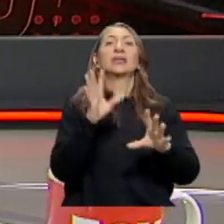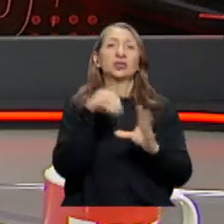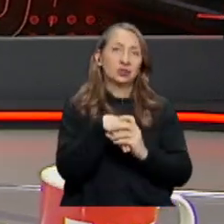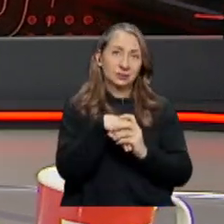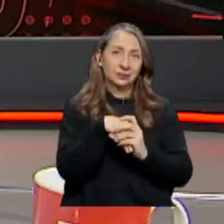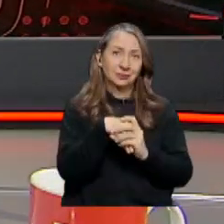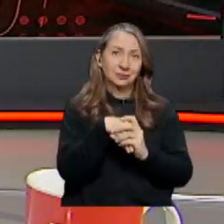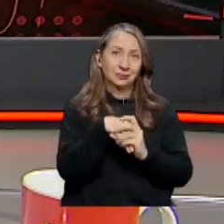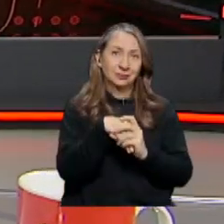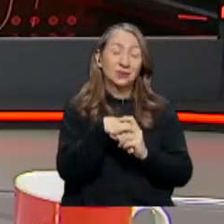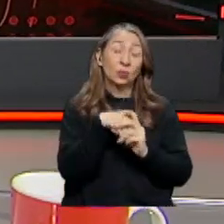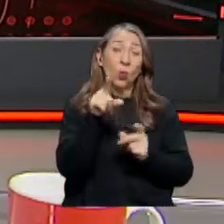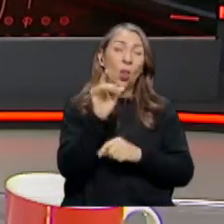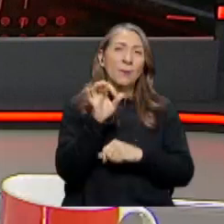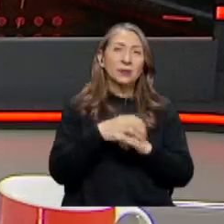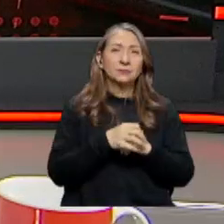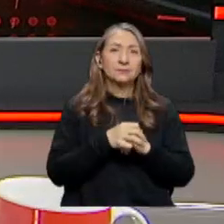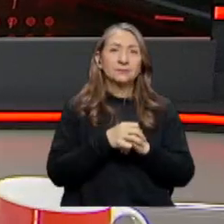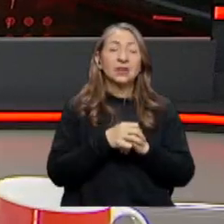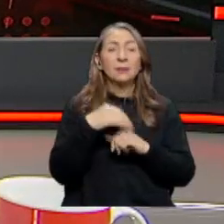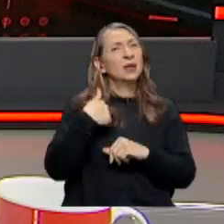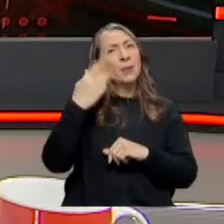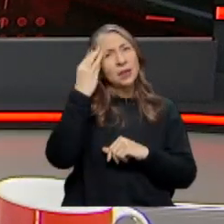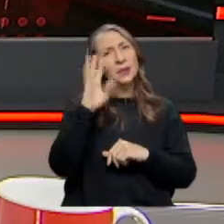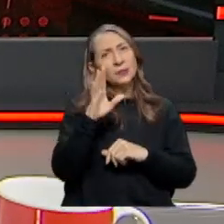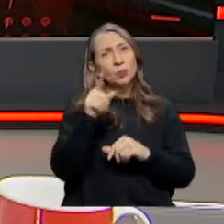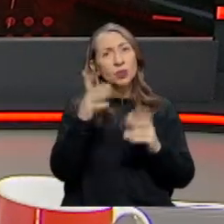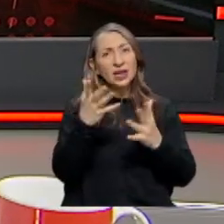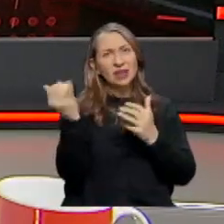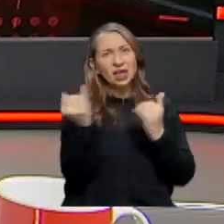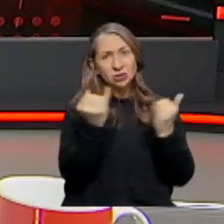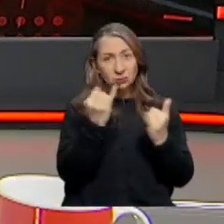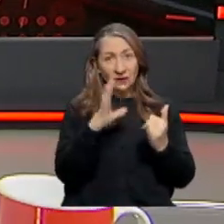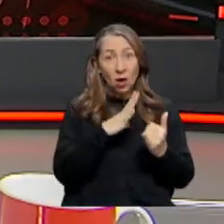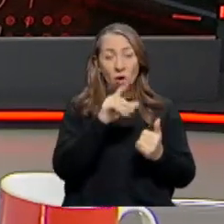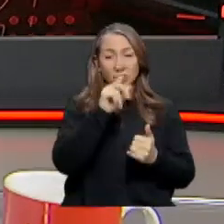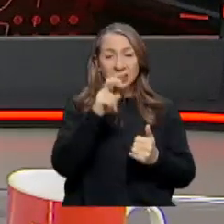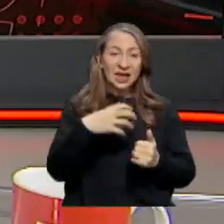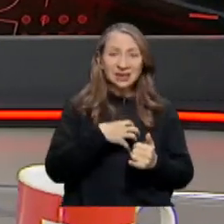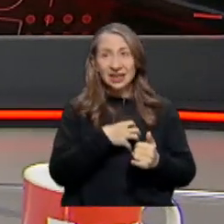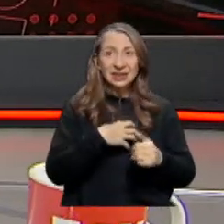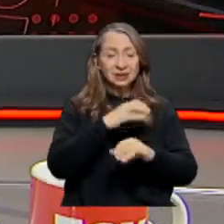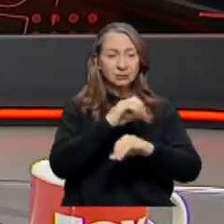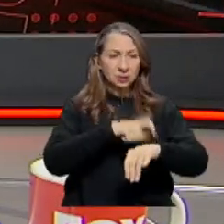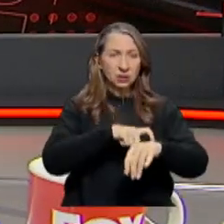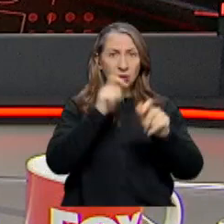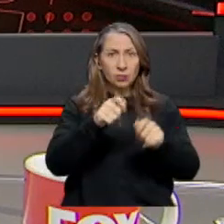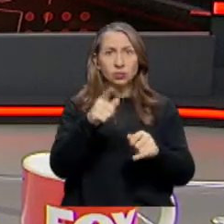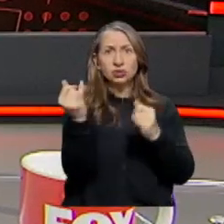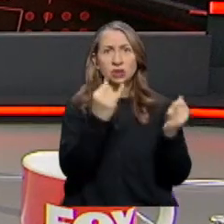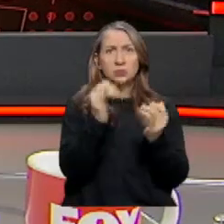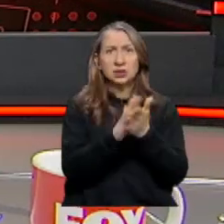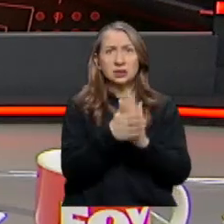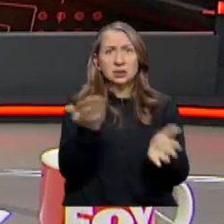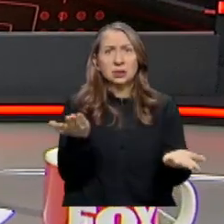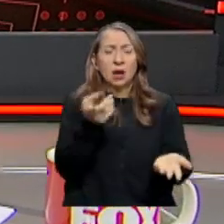için. Ve bu önemli bir şey. Benim anlamadığım bu kadar tartışma var. 18 Haziran'da vaktinde yapın, bu tartışmaların hepsi